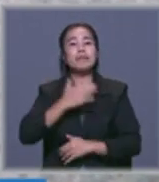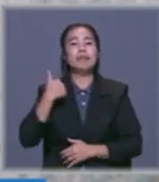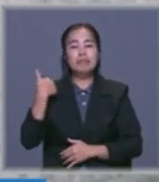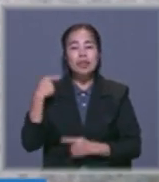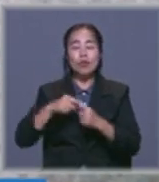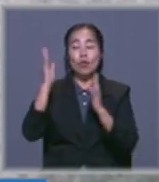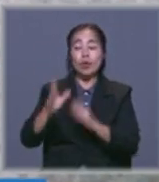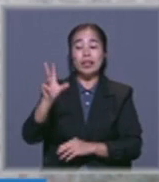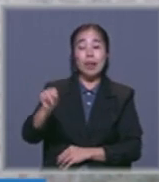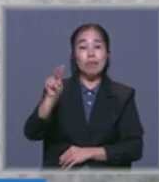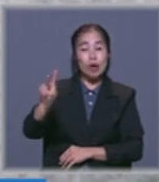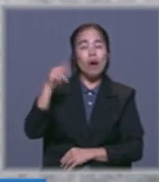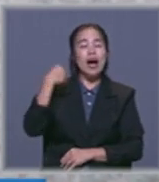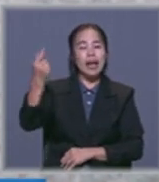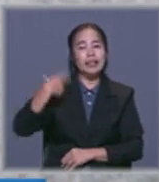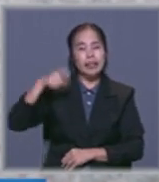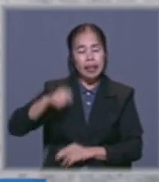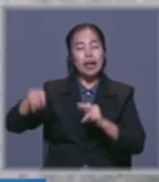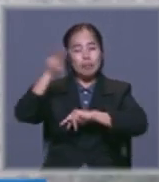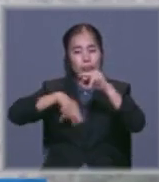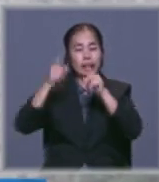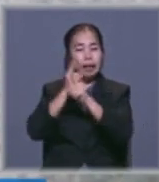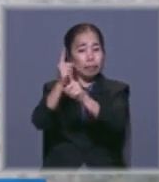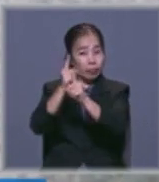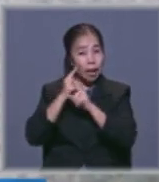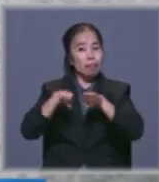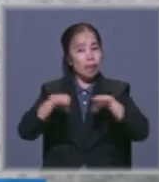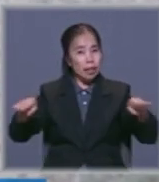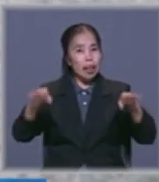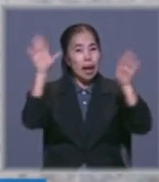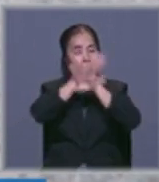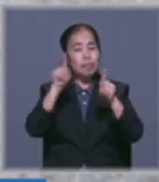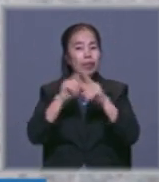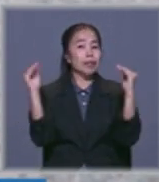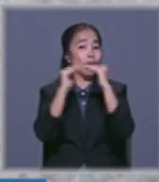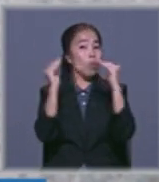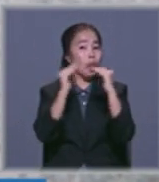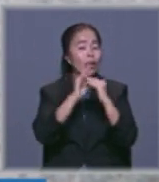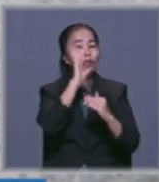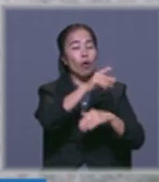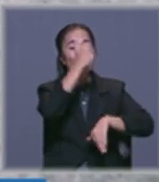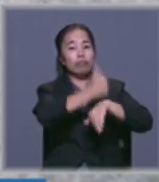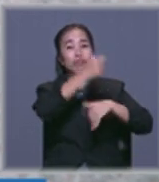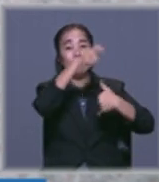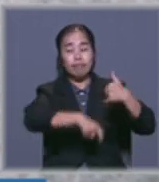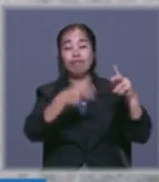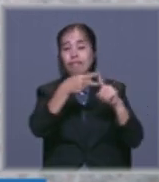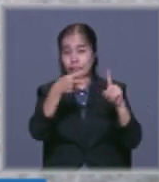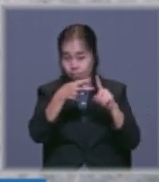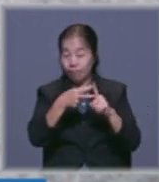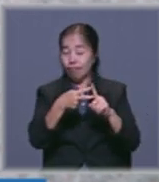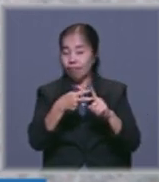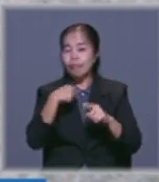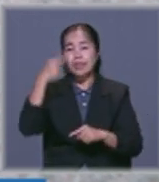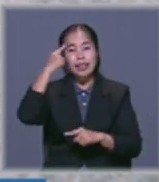32รายนะครับศาลรัฐธรรมนูญจะพิจารณาโดยใช้มาตรฐานที่เท่าเทียมเทียบเคียงกันกับคดีของนายภูเบศรเห็นหลอดและคดีของ